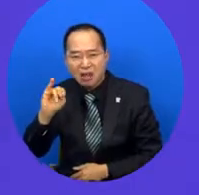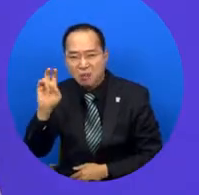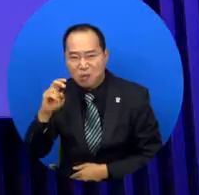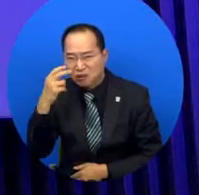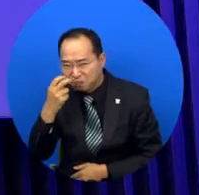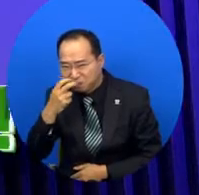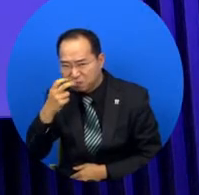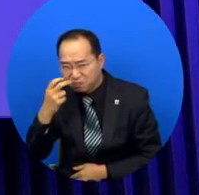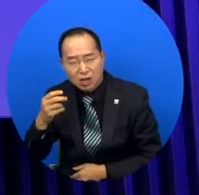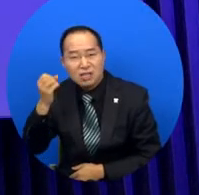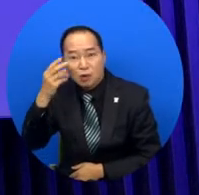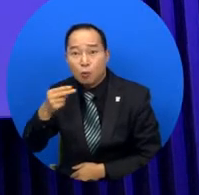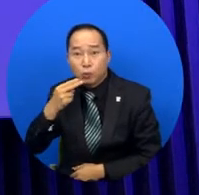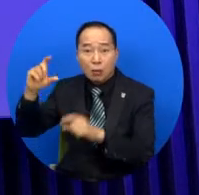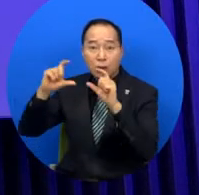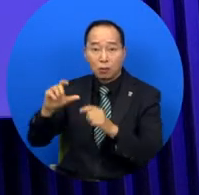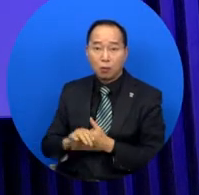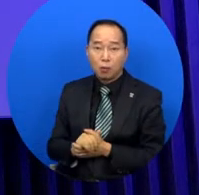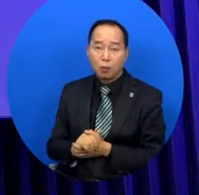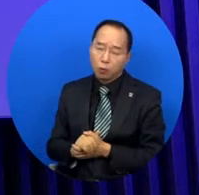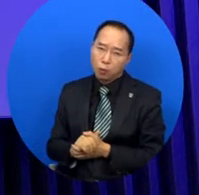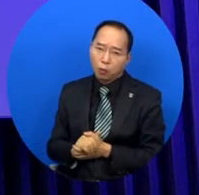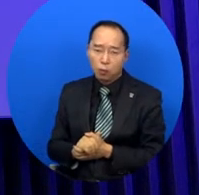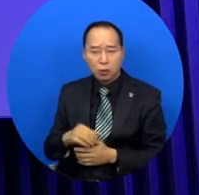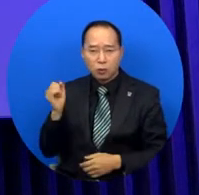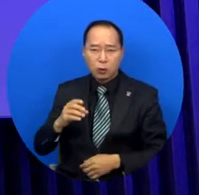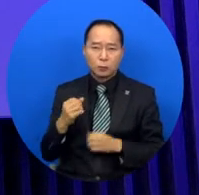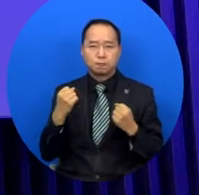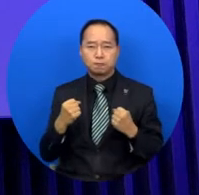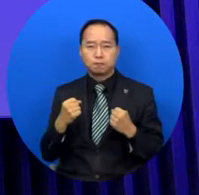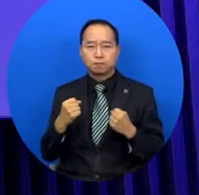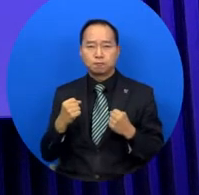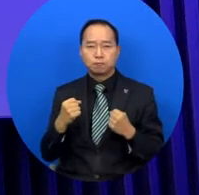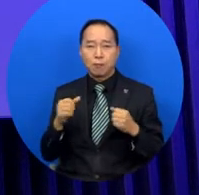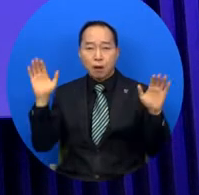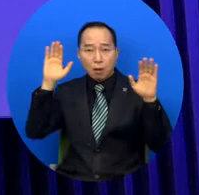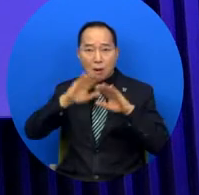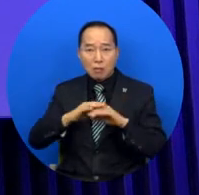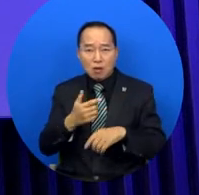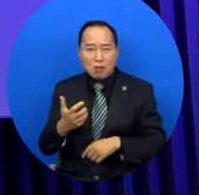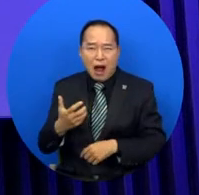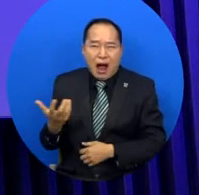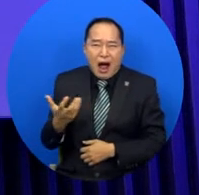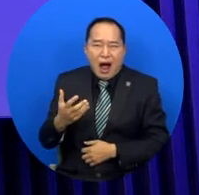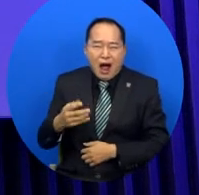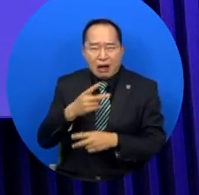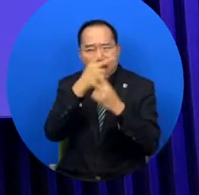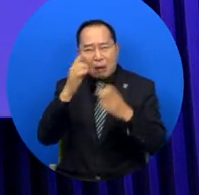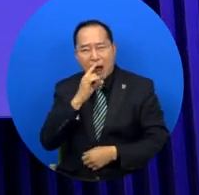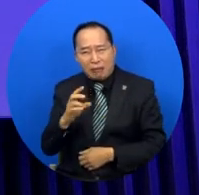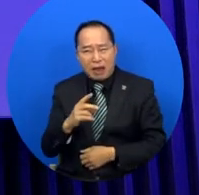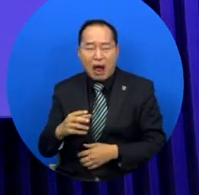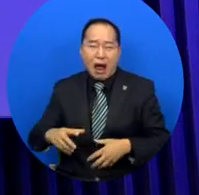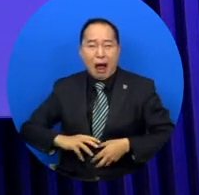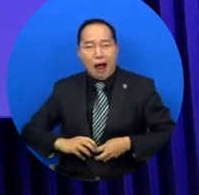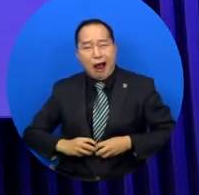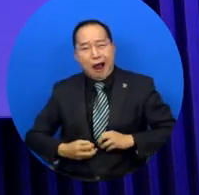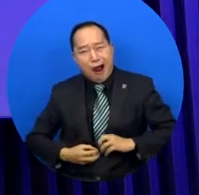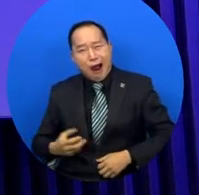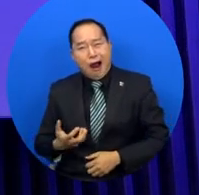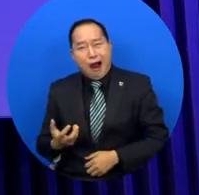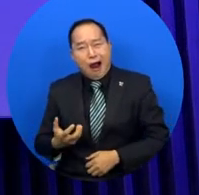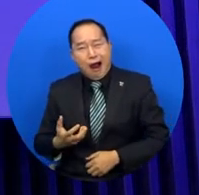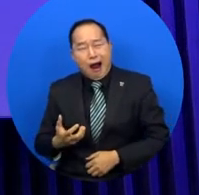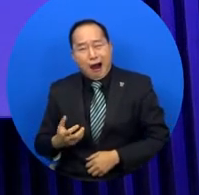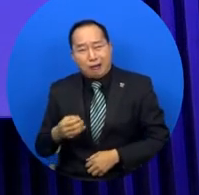근데 또 뭐 MRI 찍어 또 괜찮대. 그러더니 또 그래서 좀 괜찮아 있다 보니 또 하루는 밤에 너무 아파서 깼는데